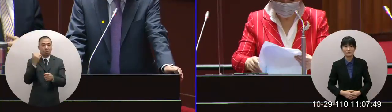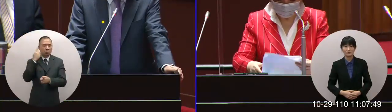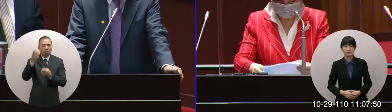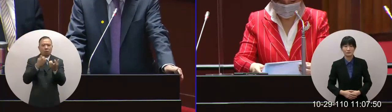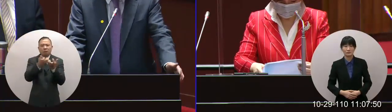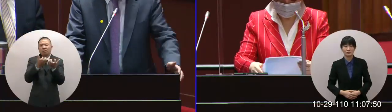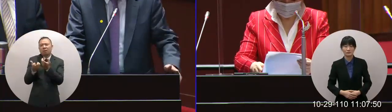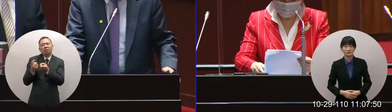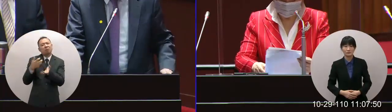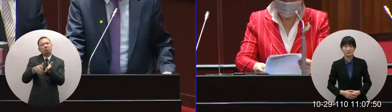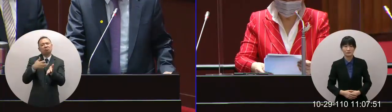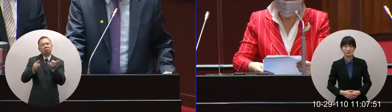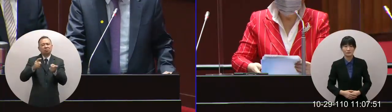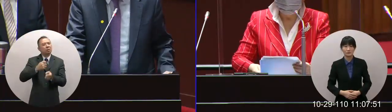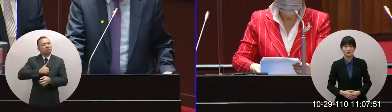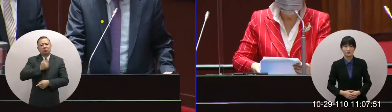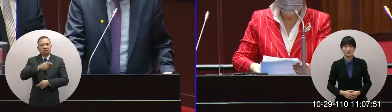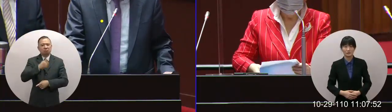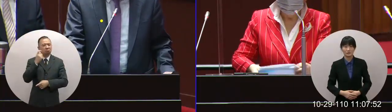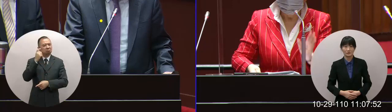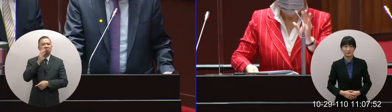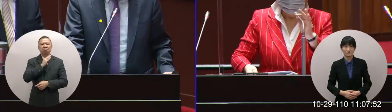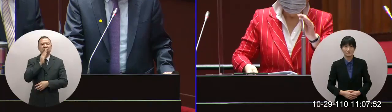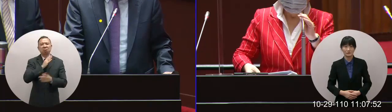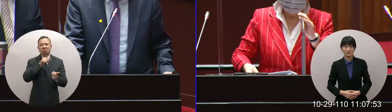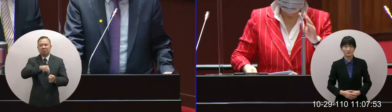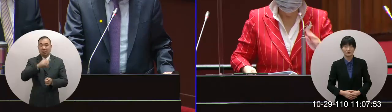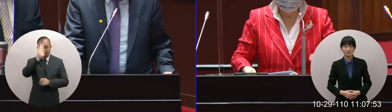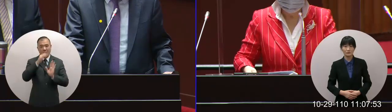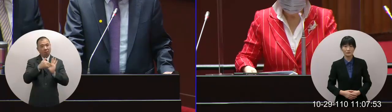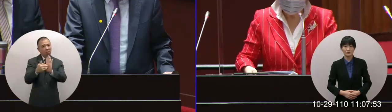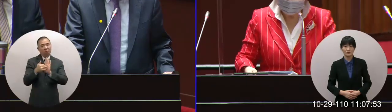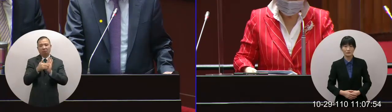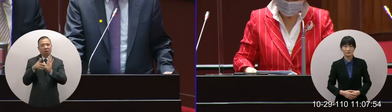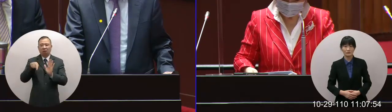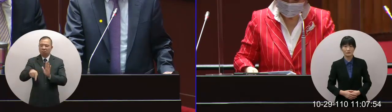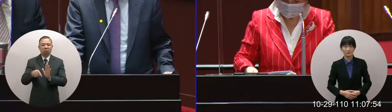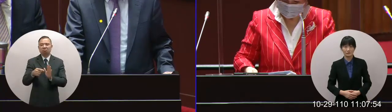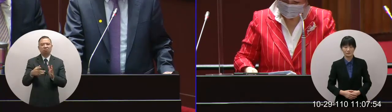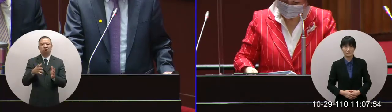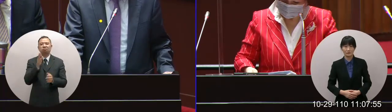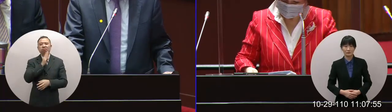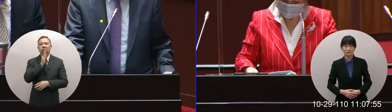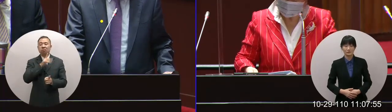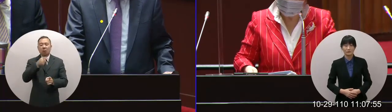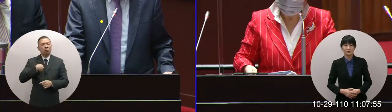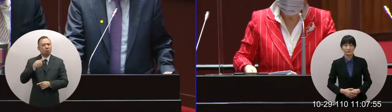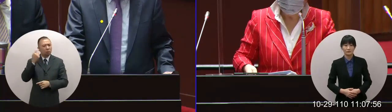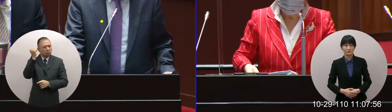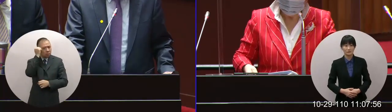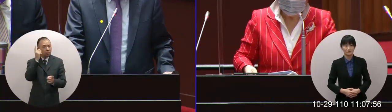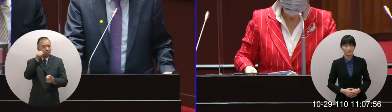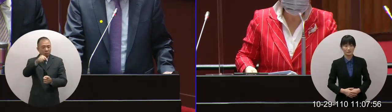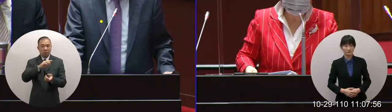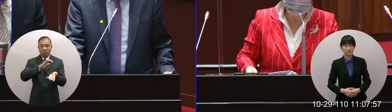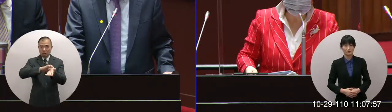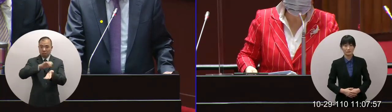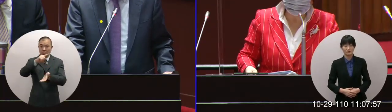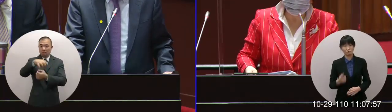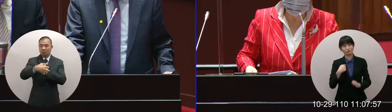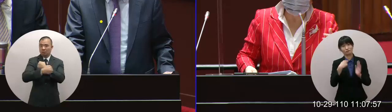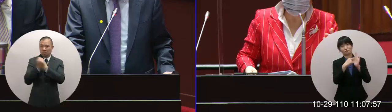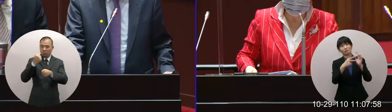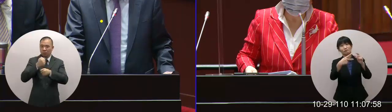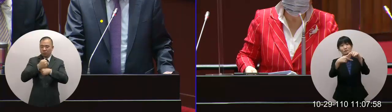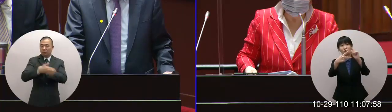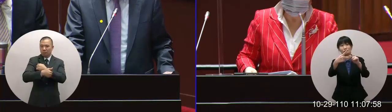大，在防疫上也没有特别的意义。那我所知道是医师人现在打第一剂应该99%了，打第二剂， 我讲第二